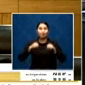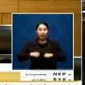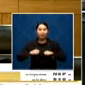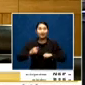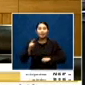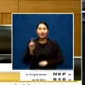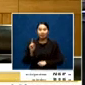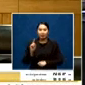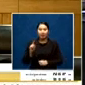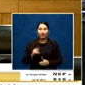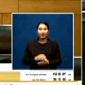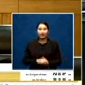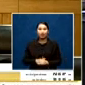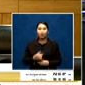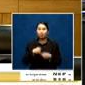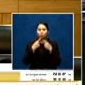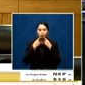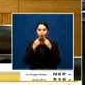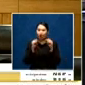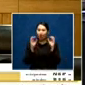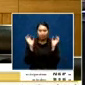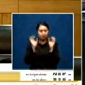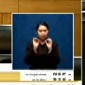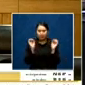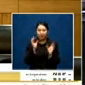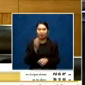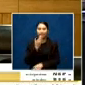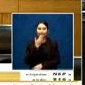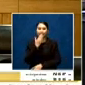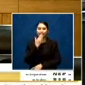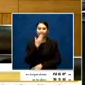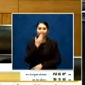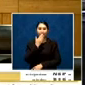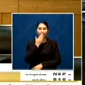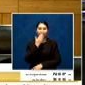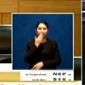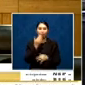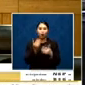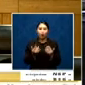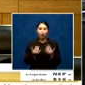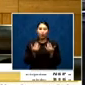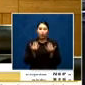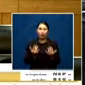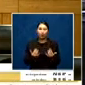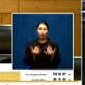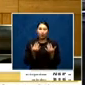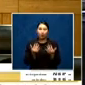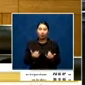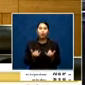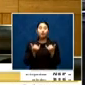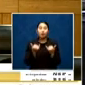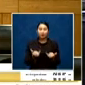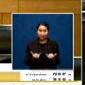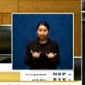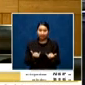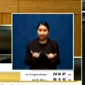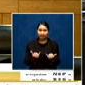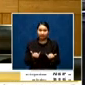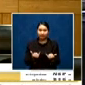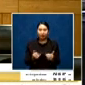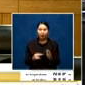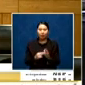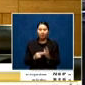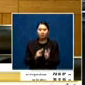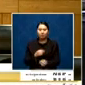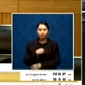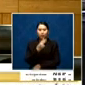สนอ112สมมตินะ ไม่ได้พลาด สมมตินะสมมติ เขาดู แ ต่เขาเลือกอาจจะเลือกด้วยประเด็นอื่น ประเด็นอื่นสมมติ แล้วเขาไม่ได้สนใจประเด็นนี้มากนักหมายถึงว่าเขาไม่